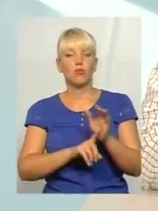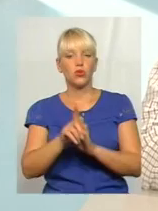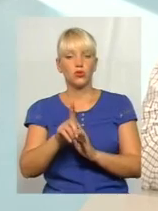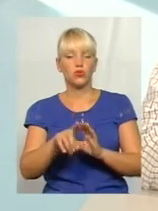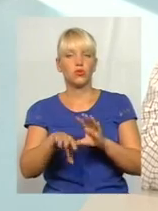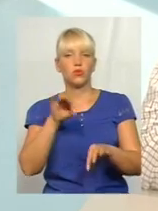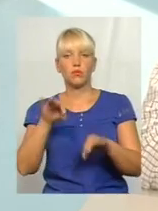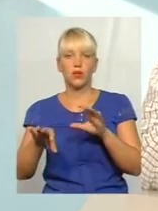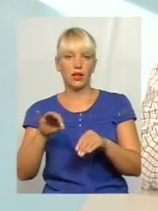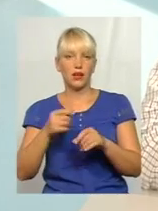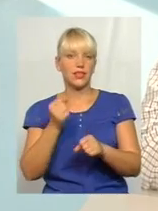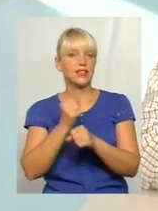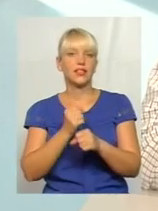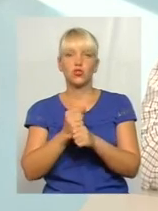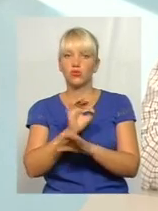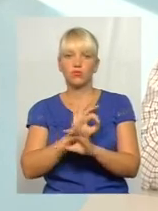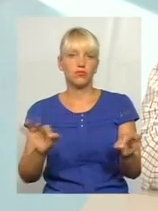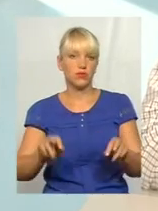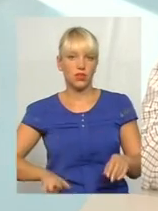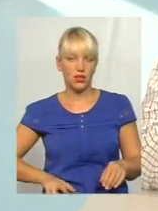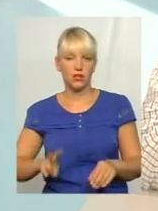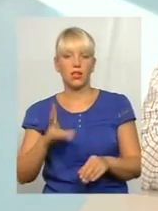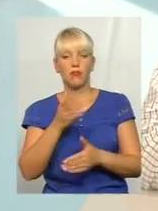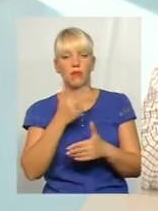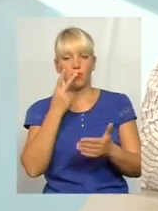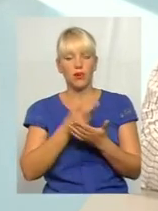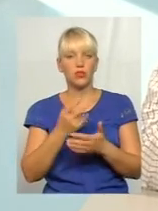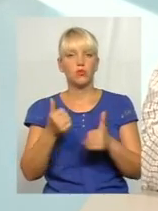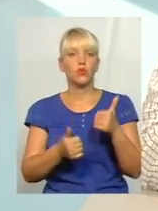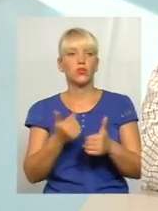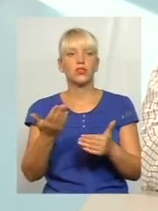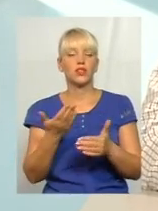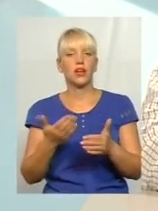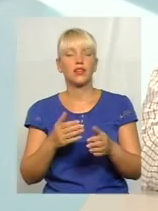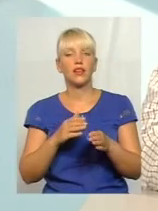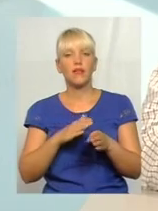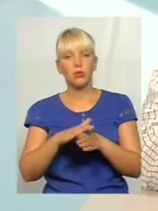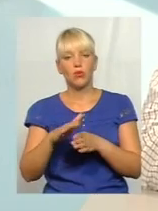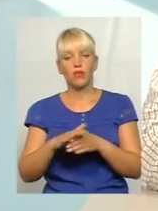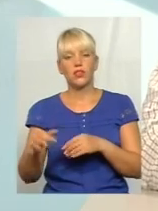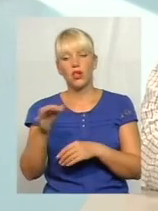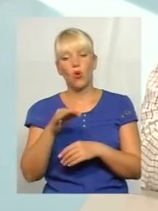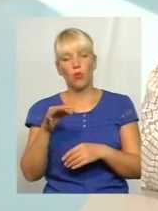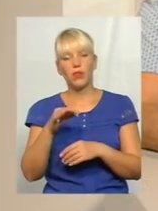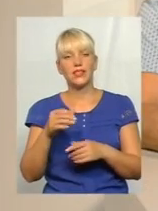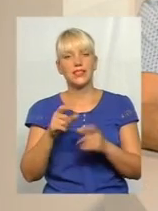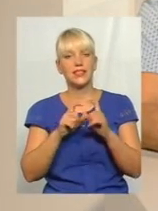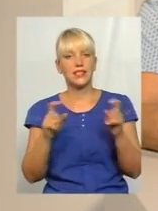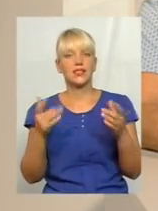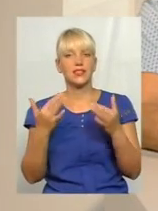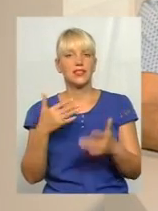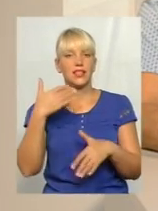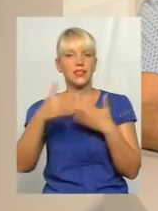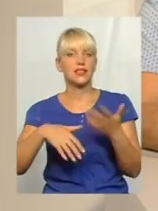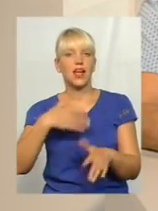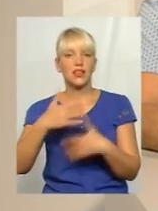його ми бачимо конкурси які відбуваються в обласні там заклади деякі на рівні області скільки скандалів так